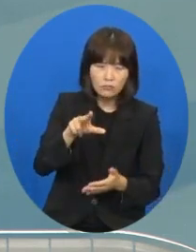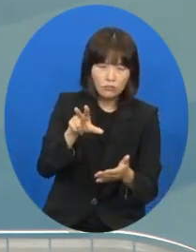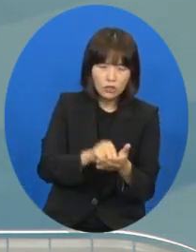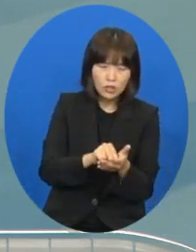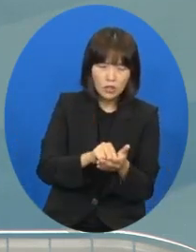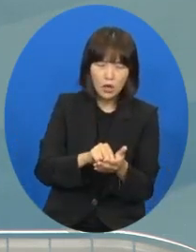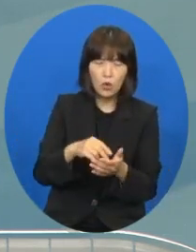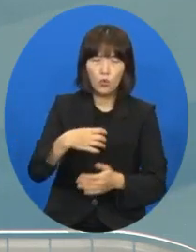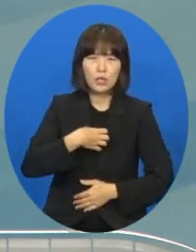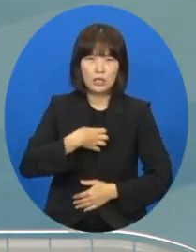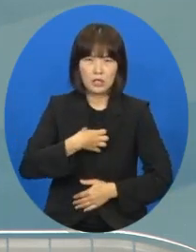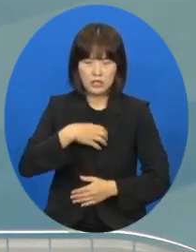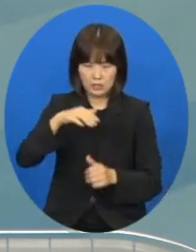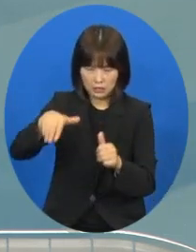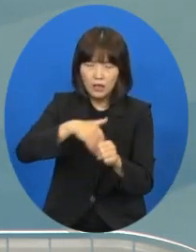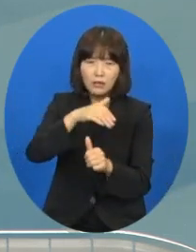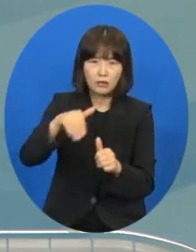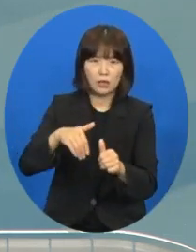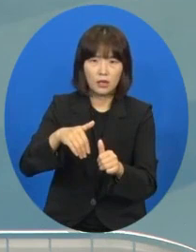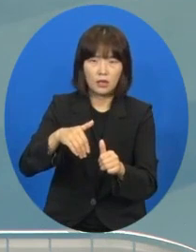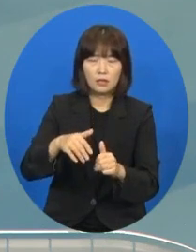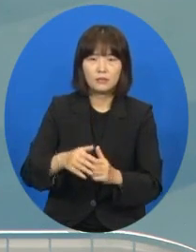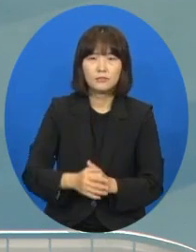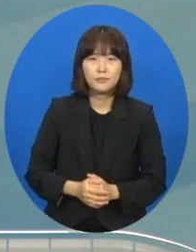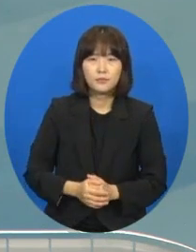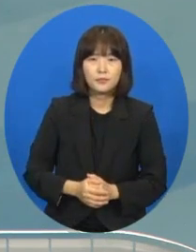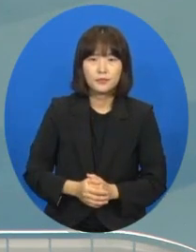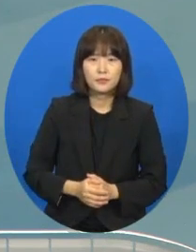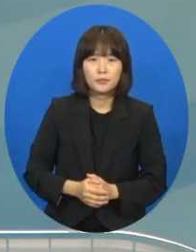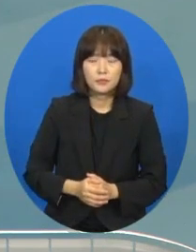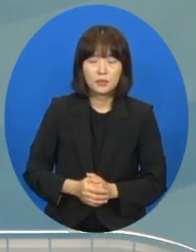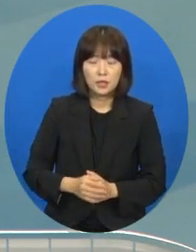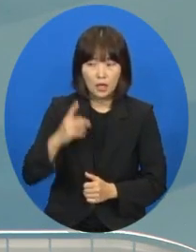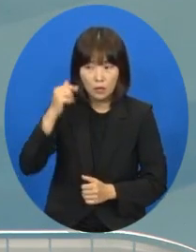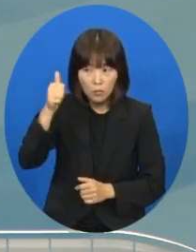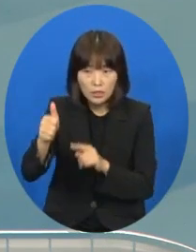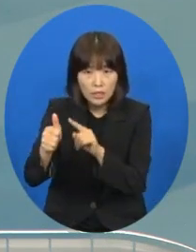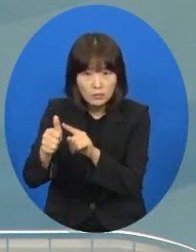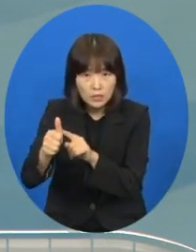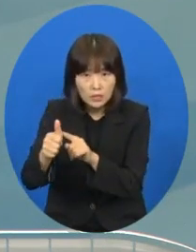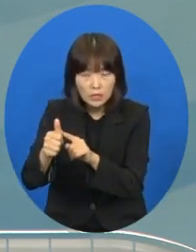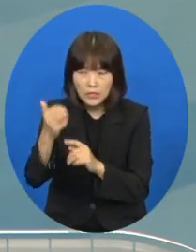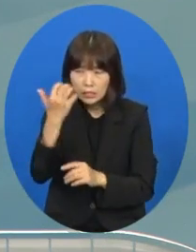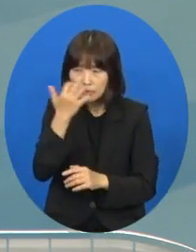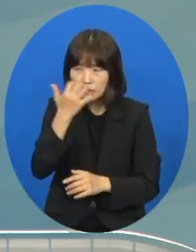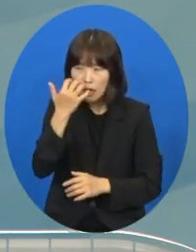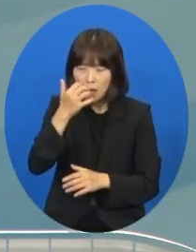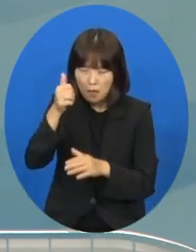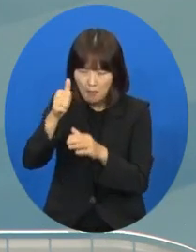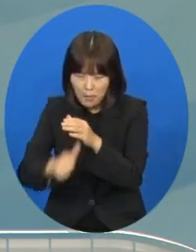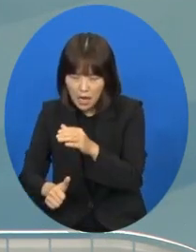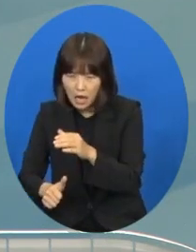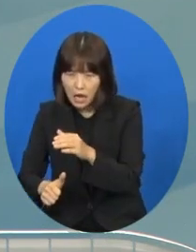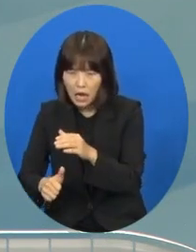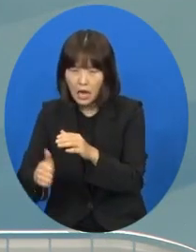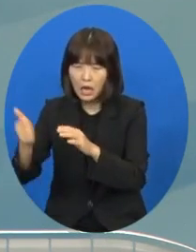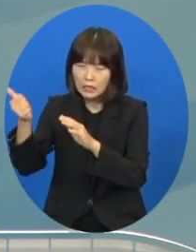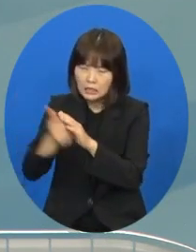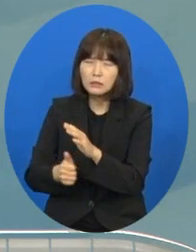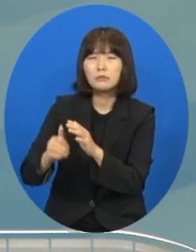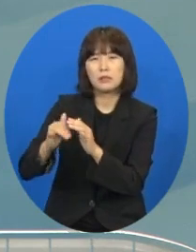있습니다. 근데 자기가 음란물에 빠져서 거의 뭐 정말